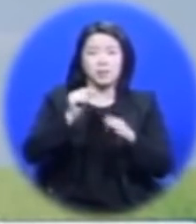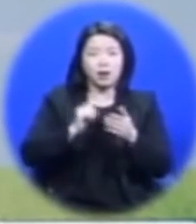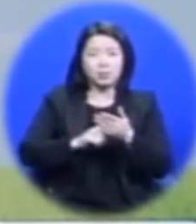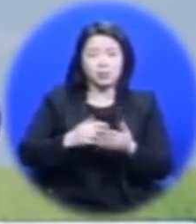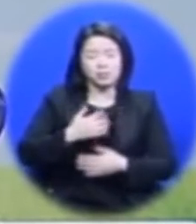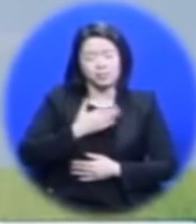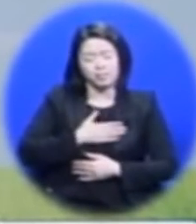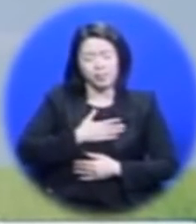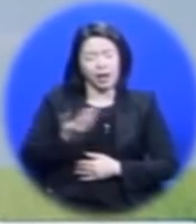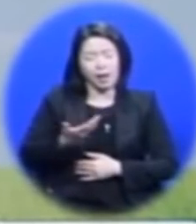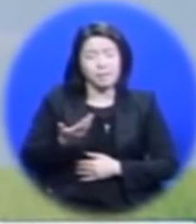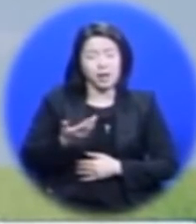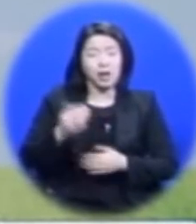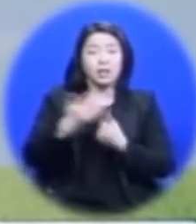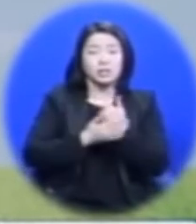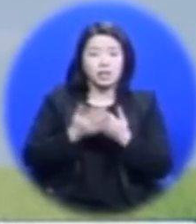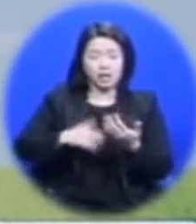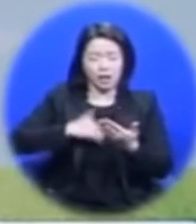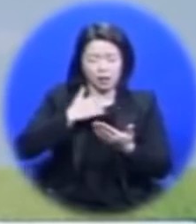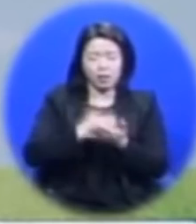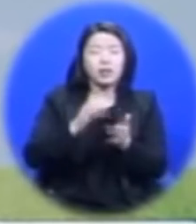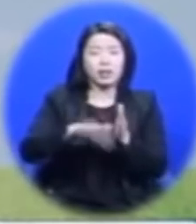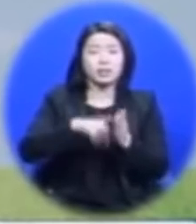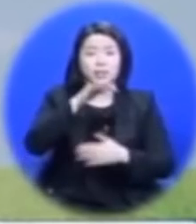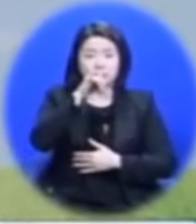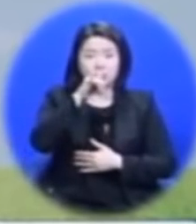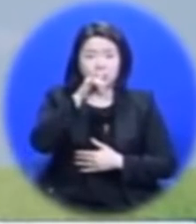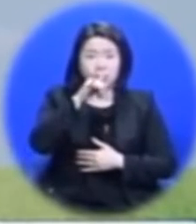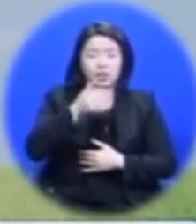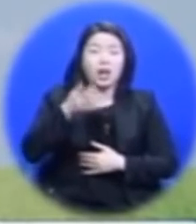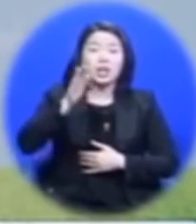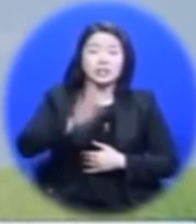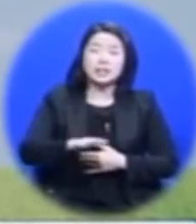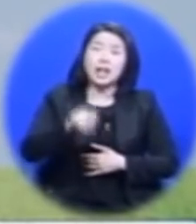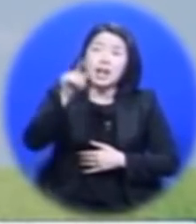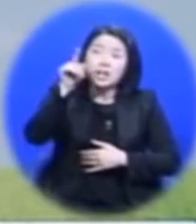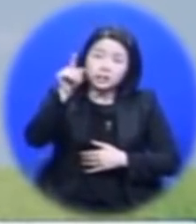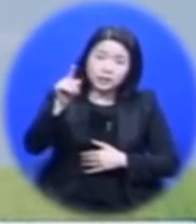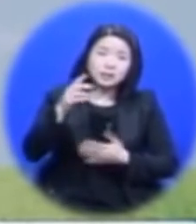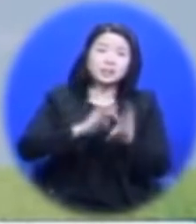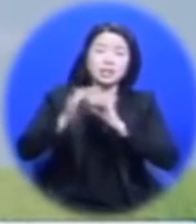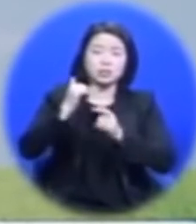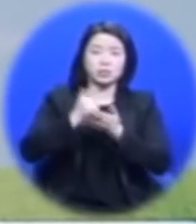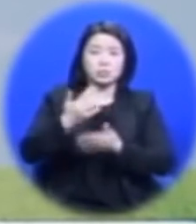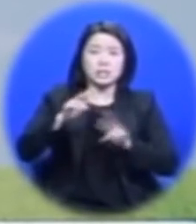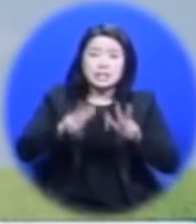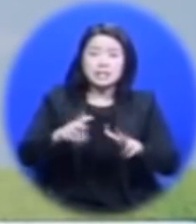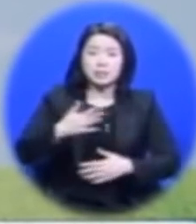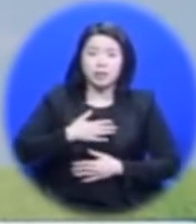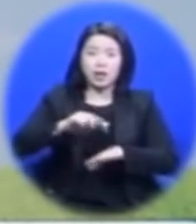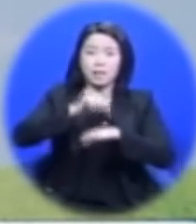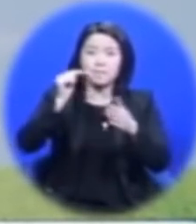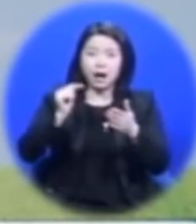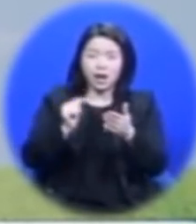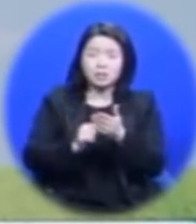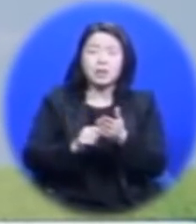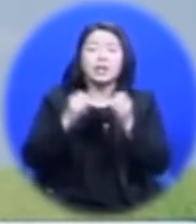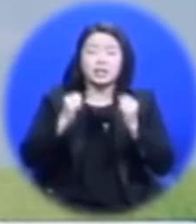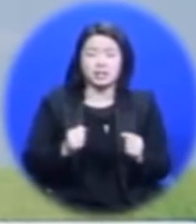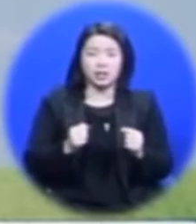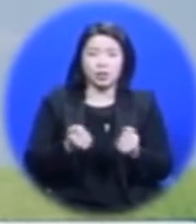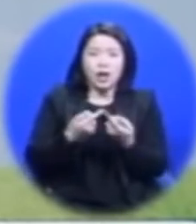있고 은혜에 감격할 때도 있습니다. 그런데 그 예수님이 지금 내 마음에 계셔요.